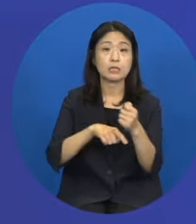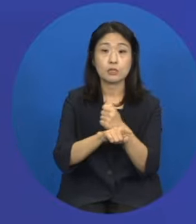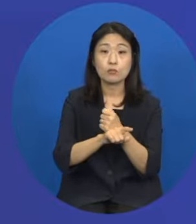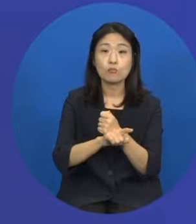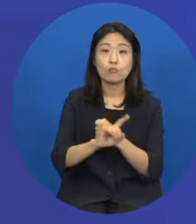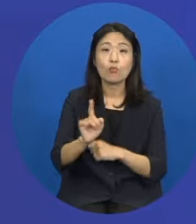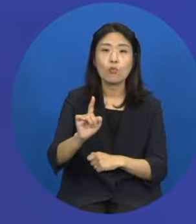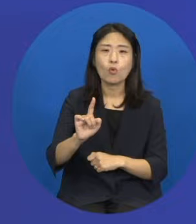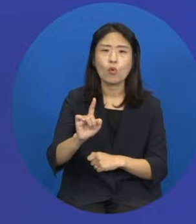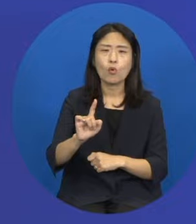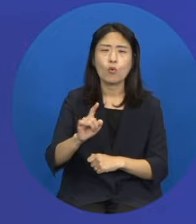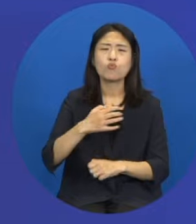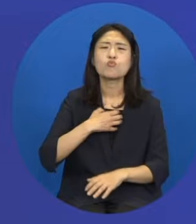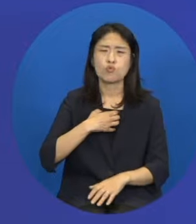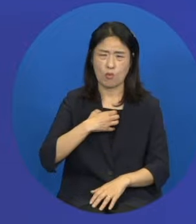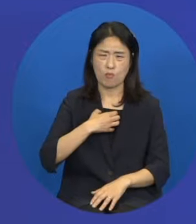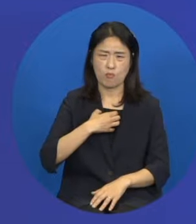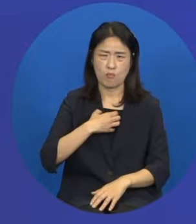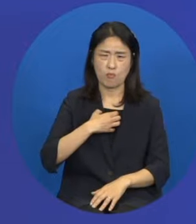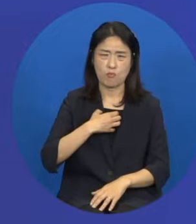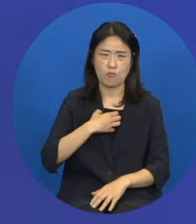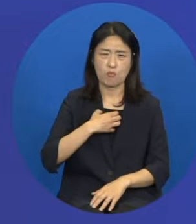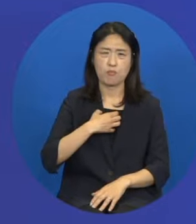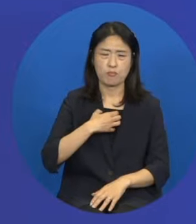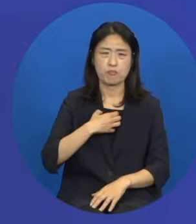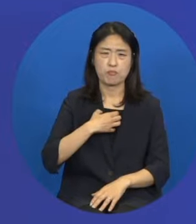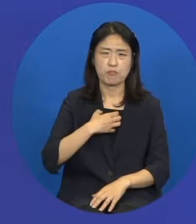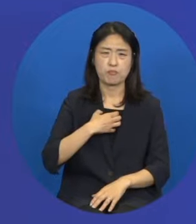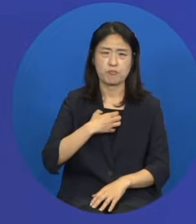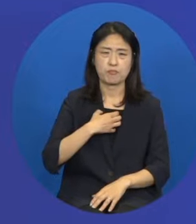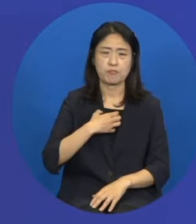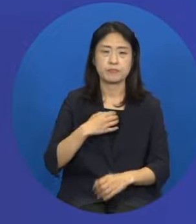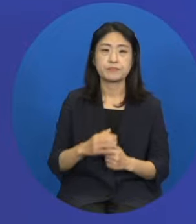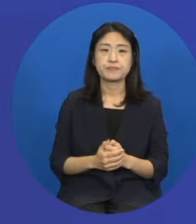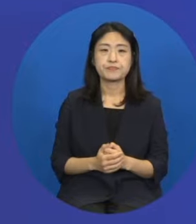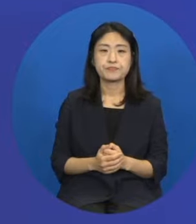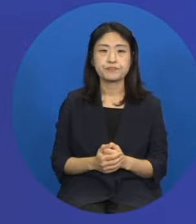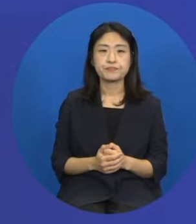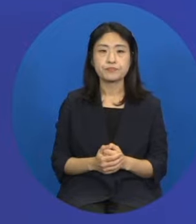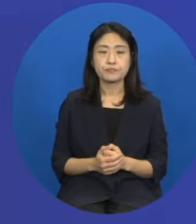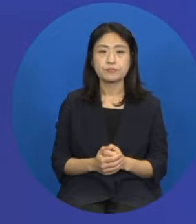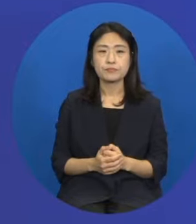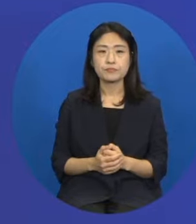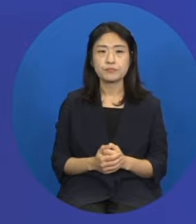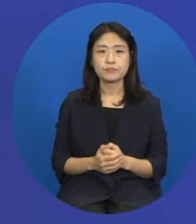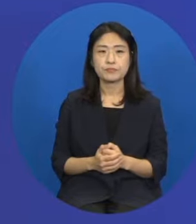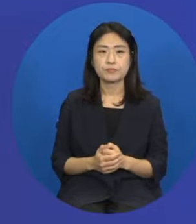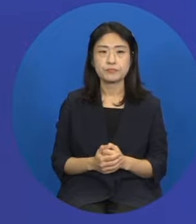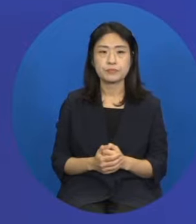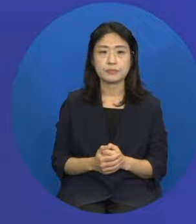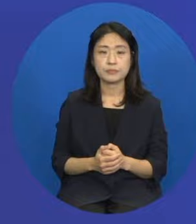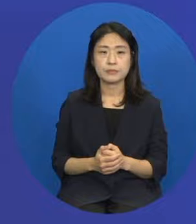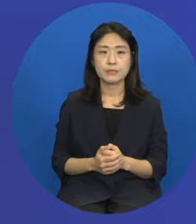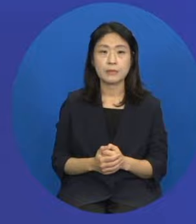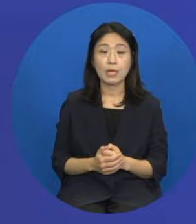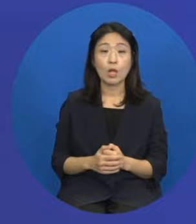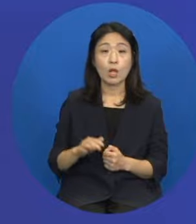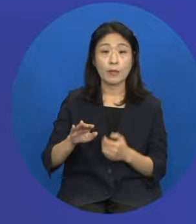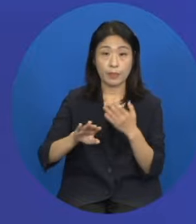그래요. 근데 이들이 나가서 항의하지 않은 이유, 또 다른 이유는